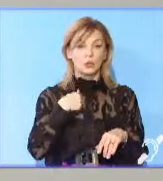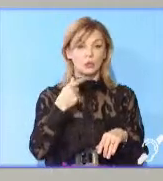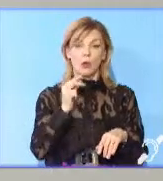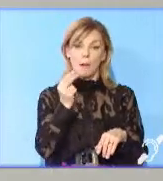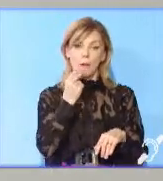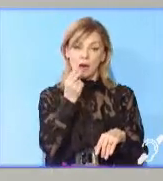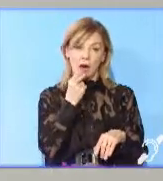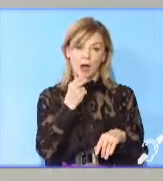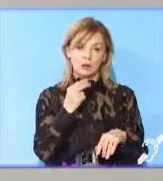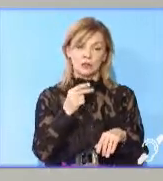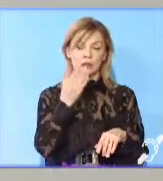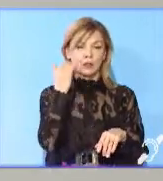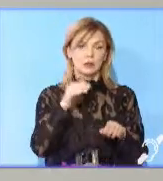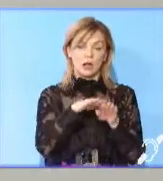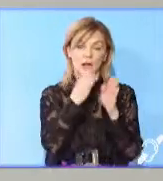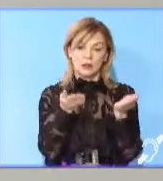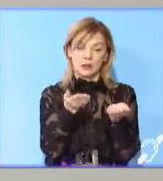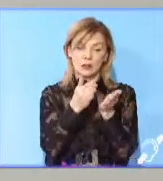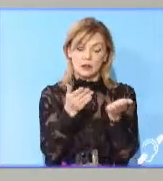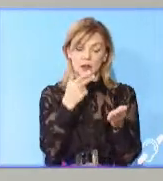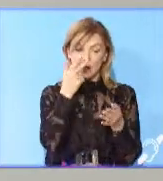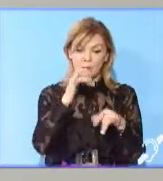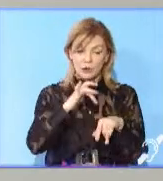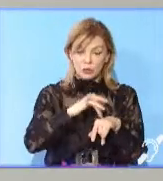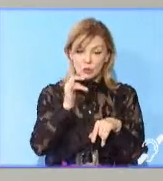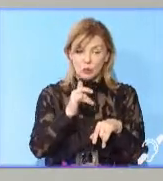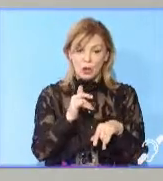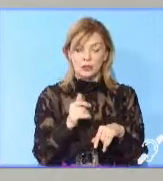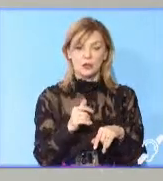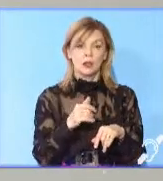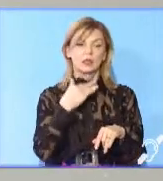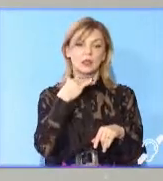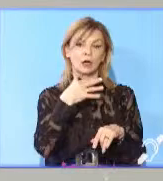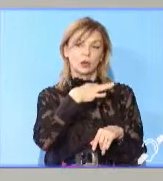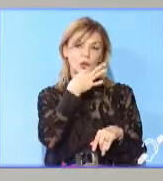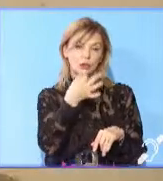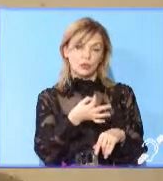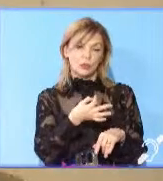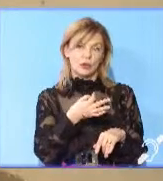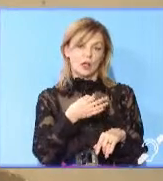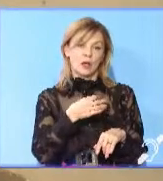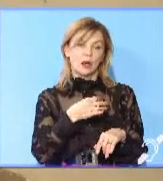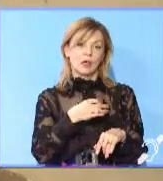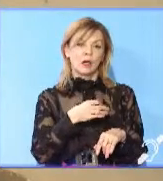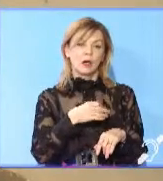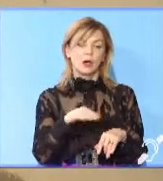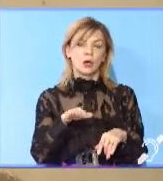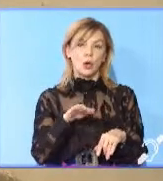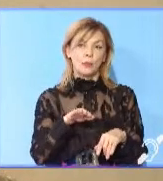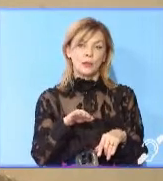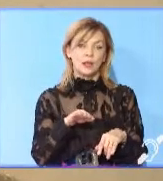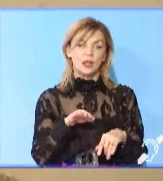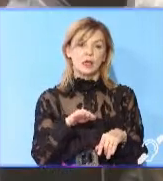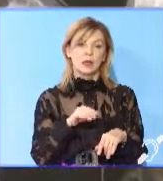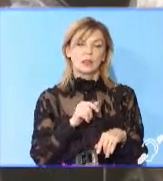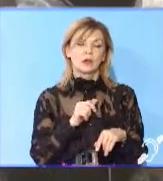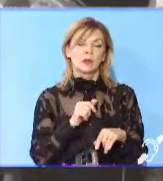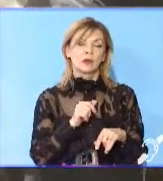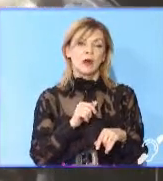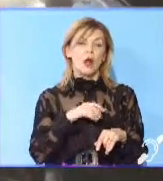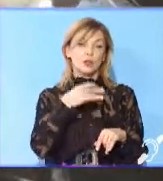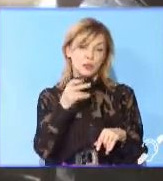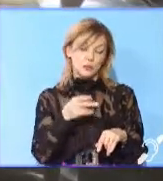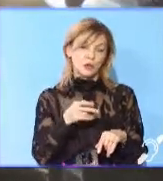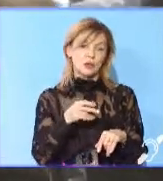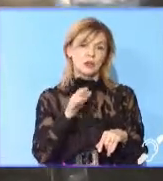la câini. Când l-a deschis, a văzut guangele. Atunci ne-am văzut și noi. Conducerea școlii spune că elevii s-au plâns de mâncarea primită și susține că nu sunt probleme grave,